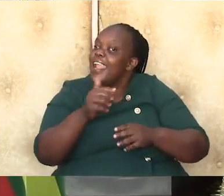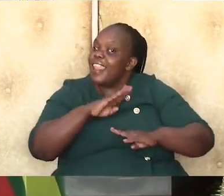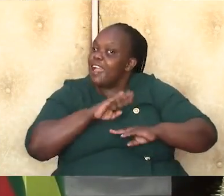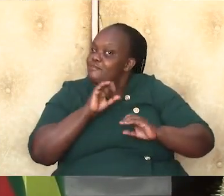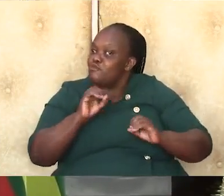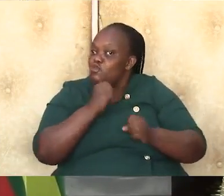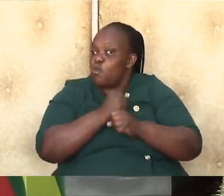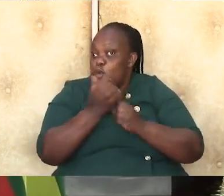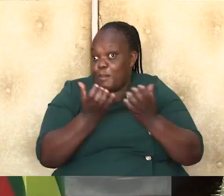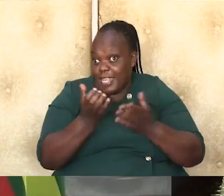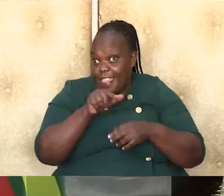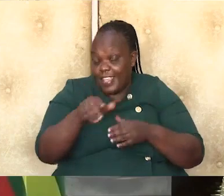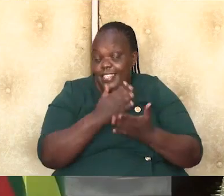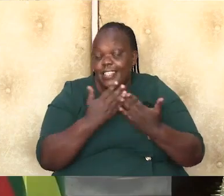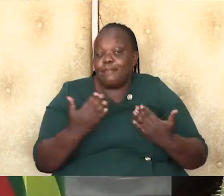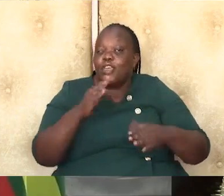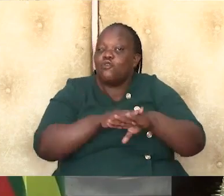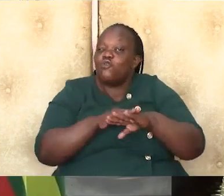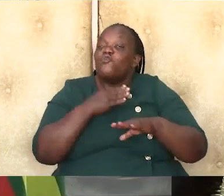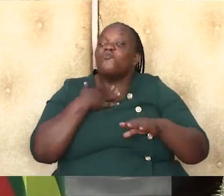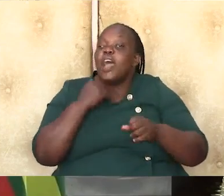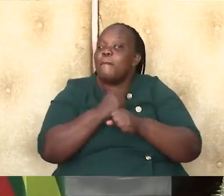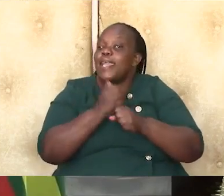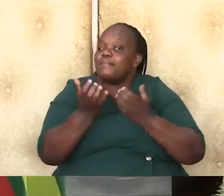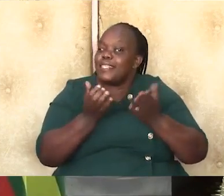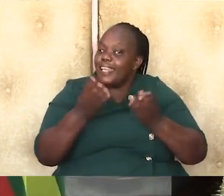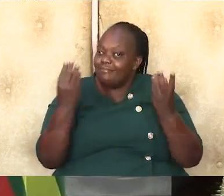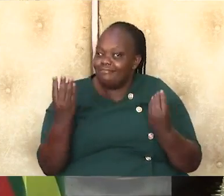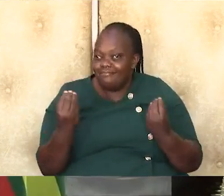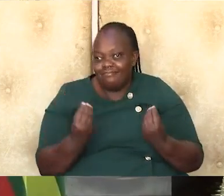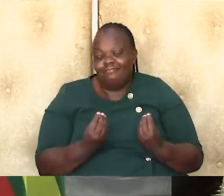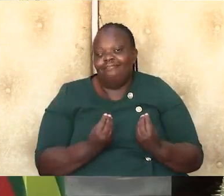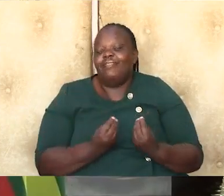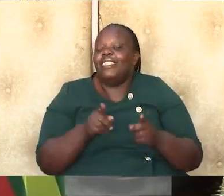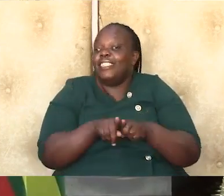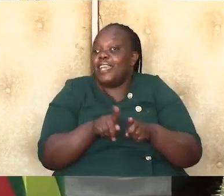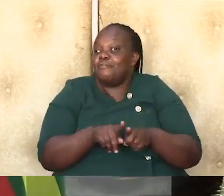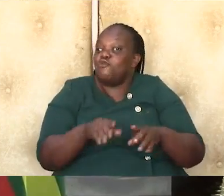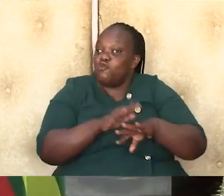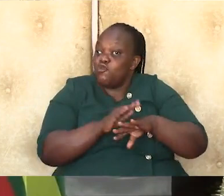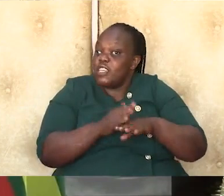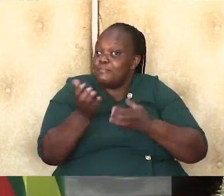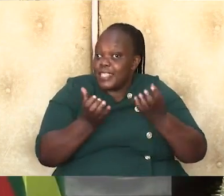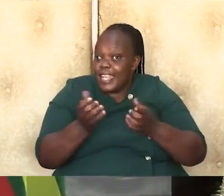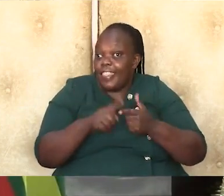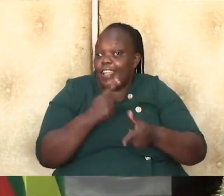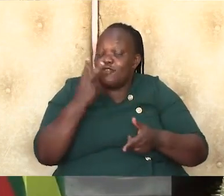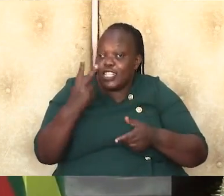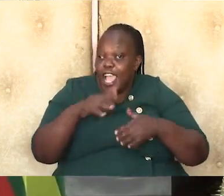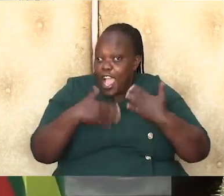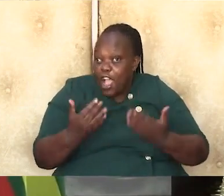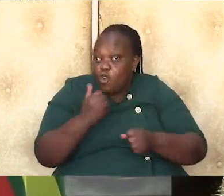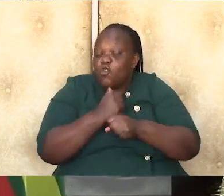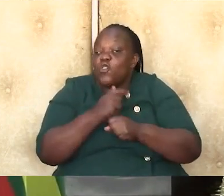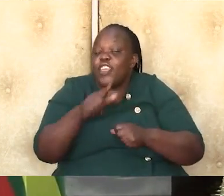kufanya biashara za kwao. Na hilo ni jambo zuri zaidi kwa sababu inafanya biashara kuwa rahisi, na pia inanoga, na pia tunaona kwamba vile ambavyo tunafanya